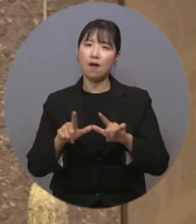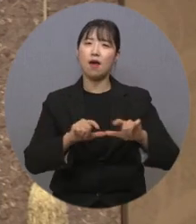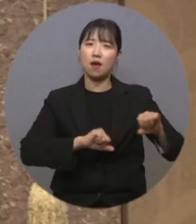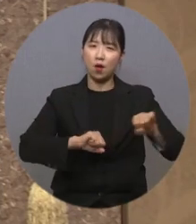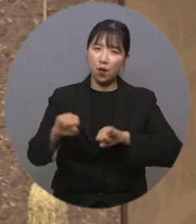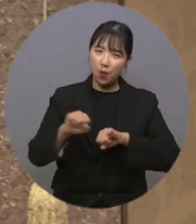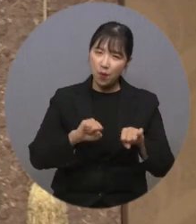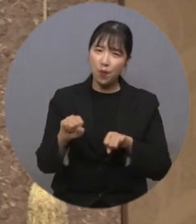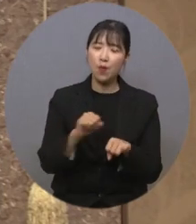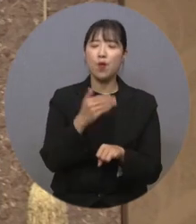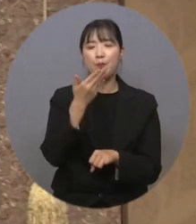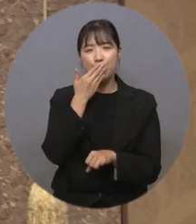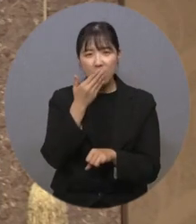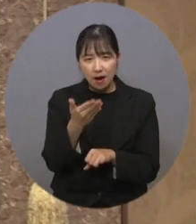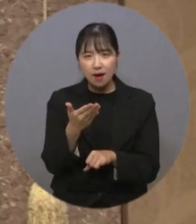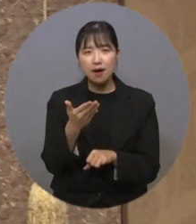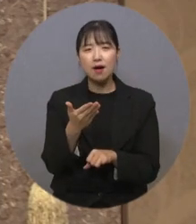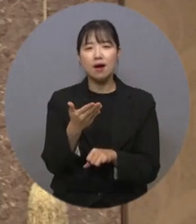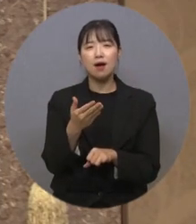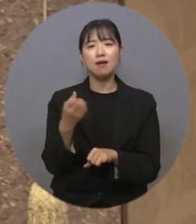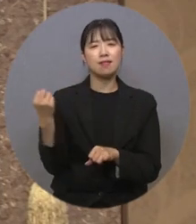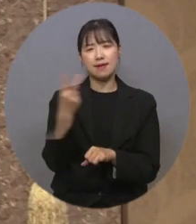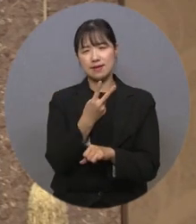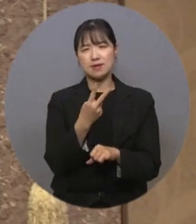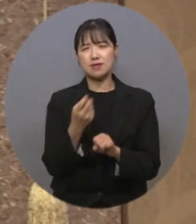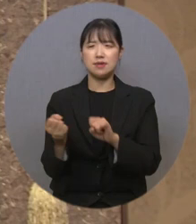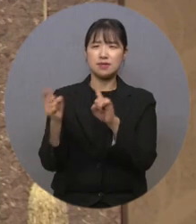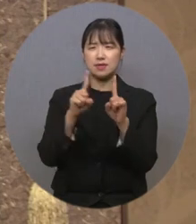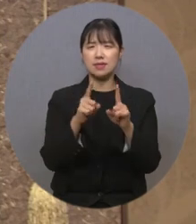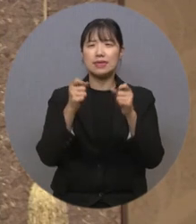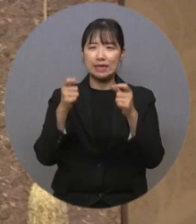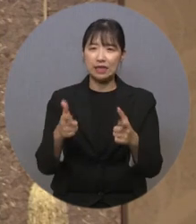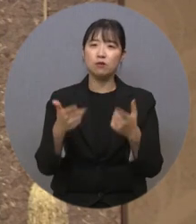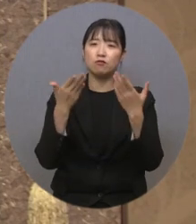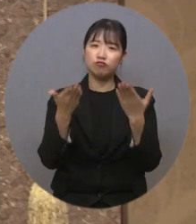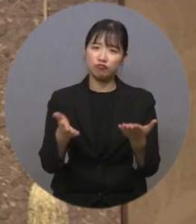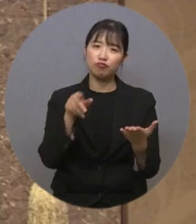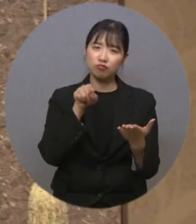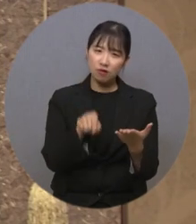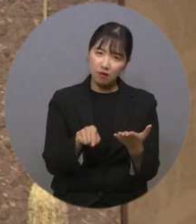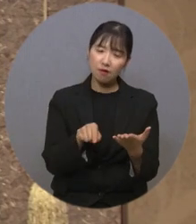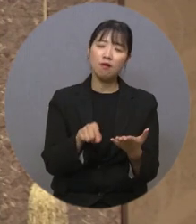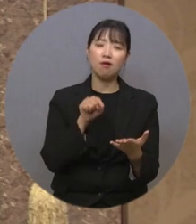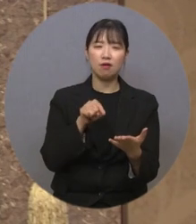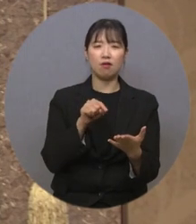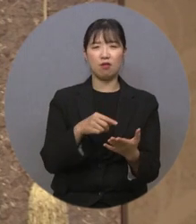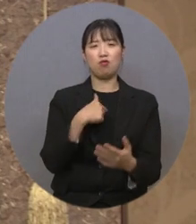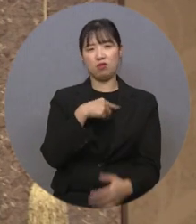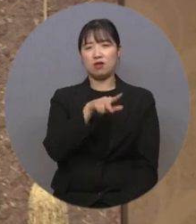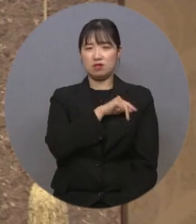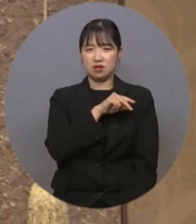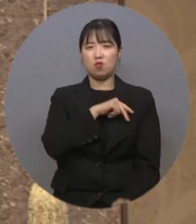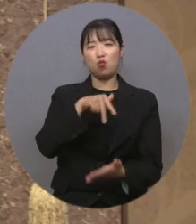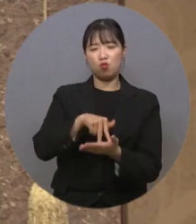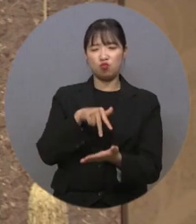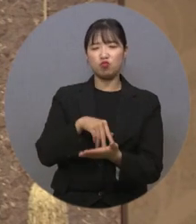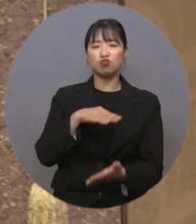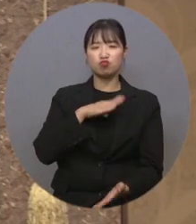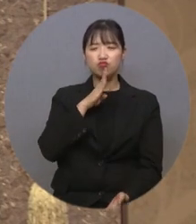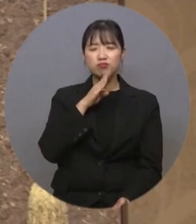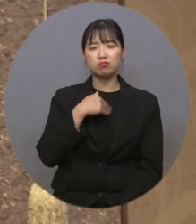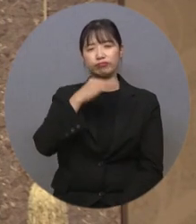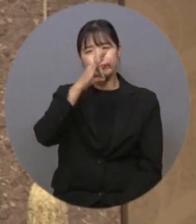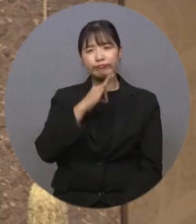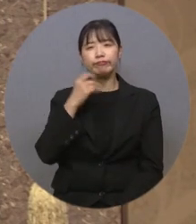일선에 뛰어 더 활동할 수 있는 그런 재기의 기회를 만들어줬던 것이 경기도의원으로서 큰 보람을